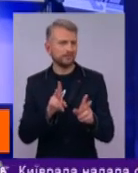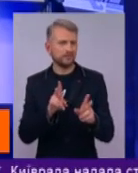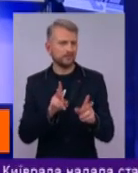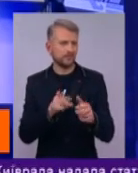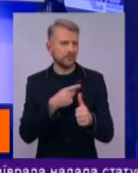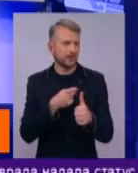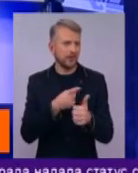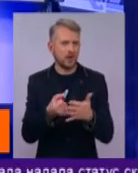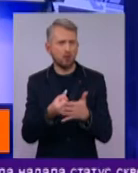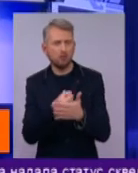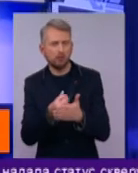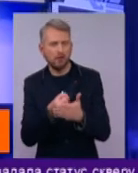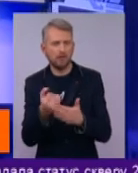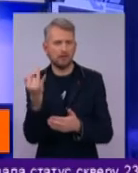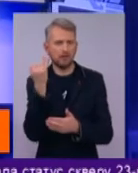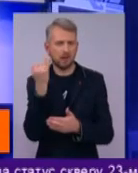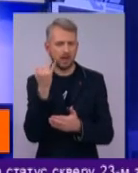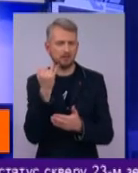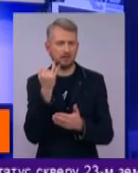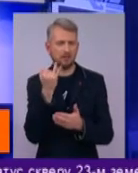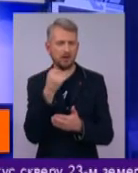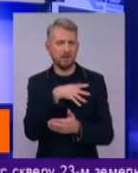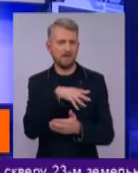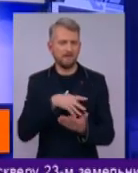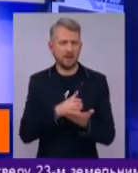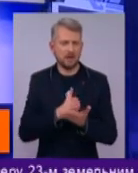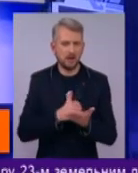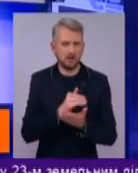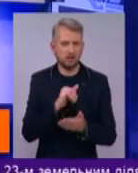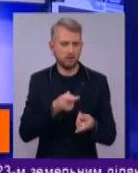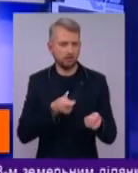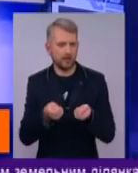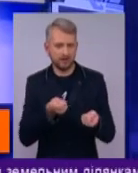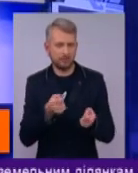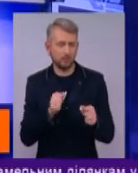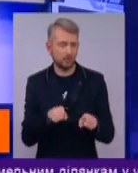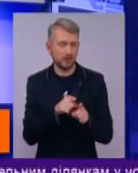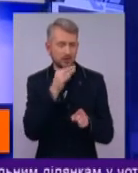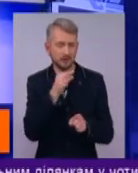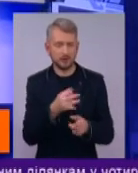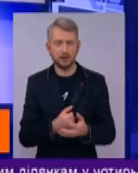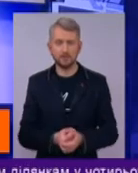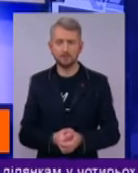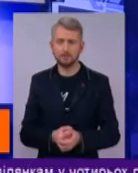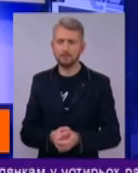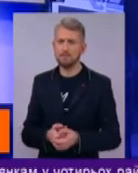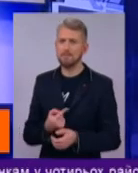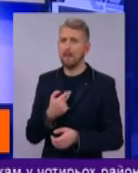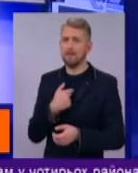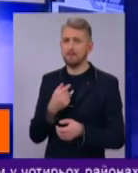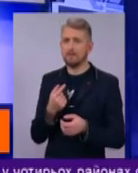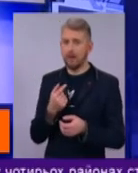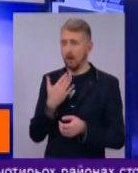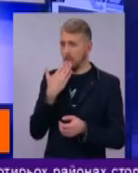знаю, лобіювання інтересів ветеранів у владі. Можна так сказати. Угу. Я не випадково